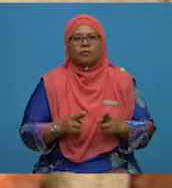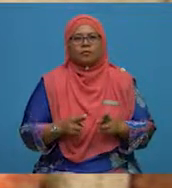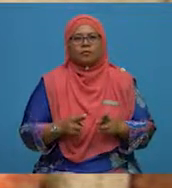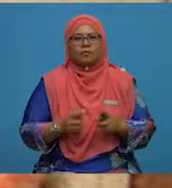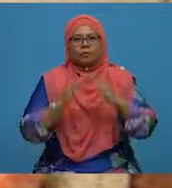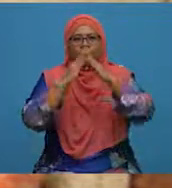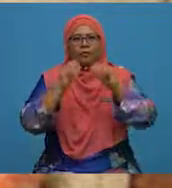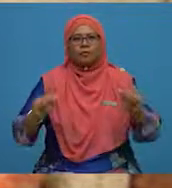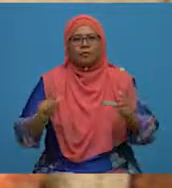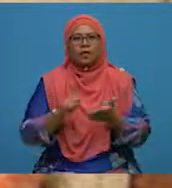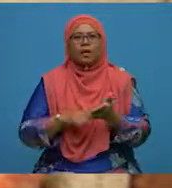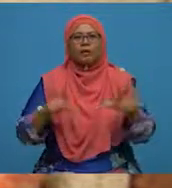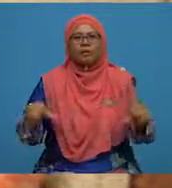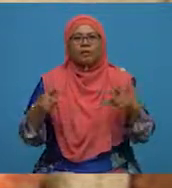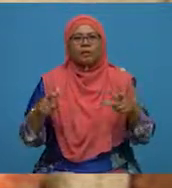Apa yang telah berlaku?